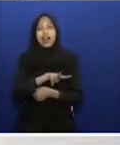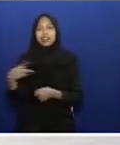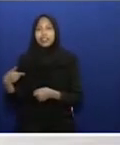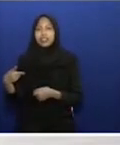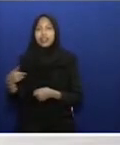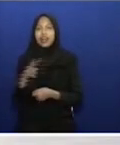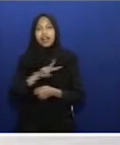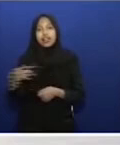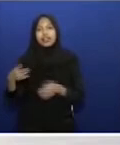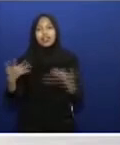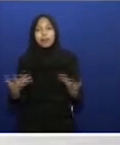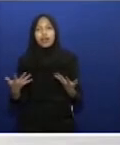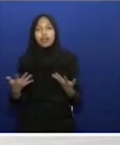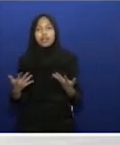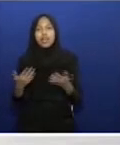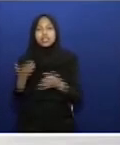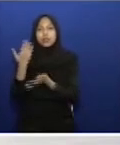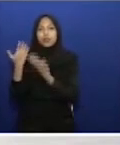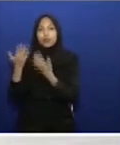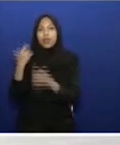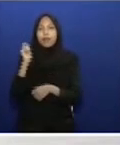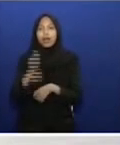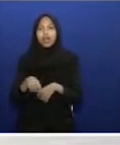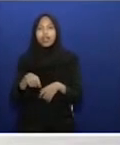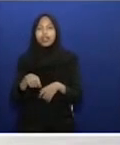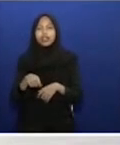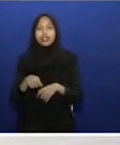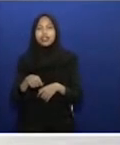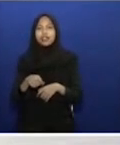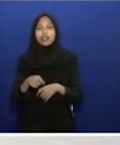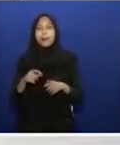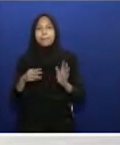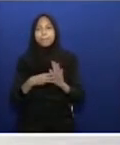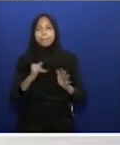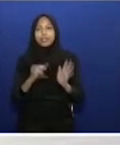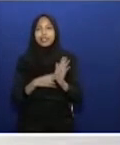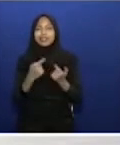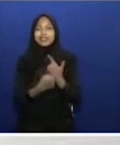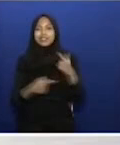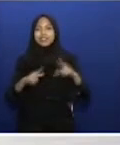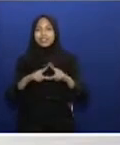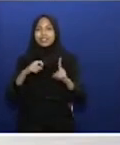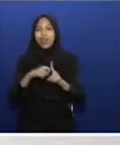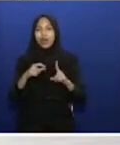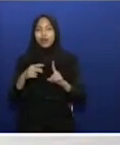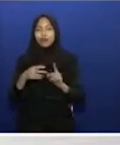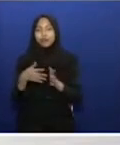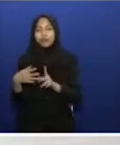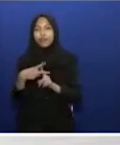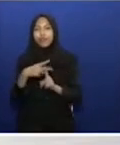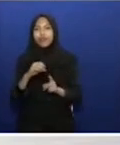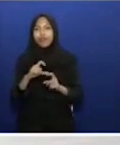yang memakai minyak fosil menjadi mobil baterai atau mobil listrik.